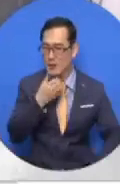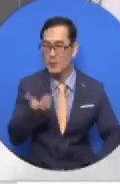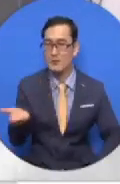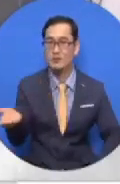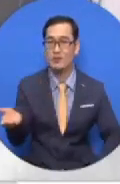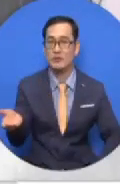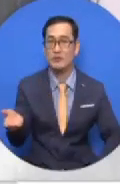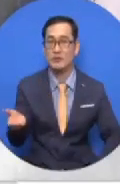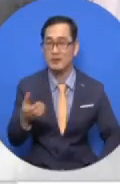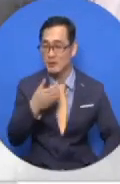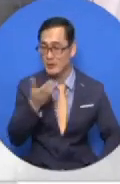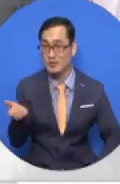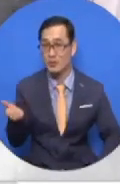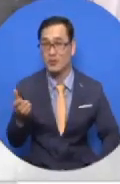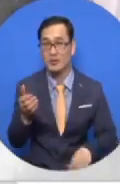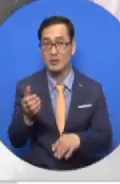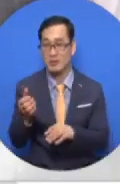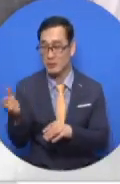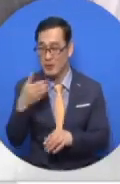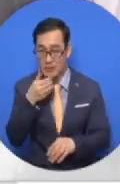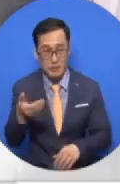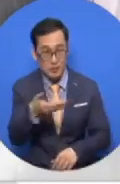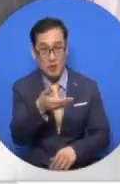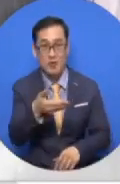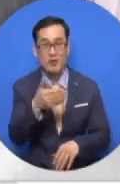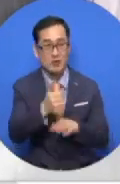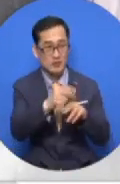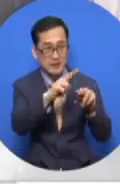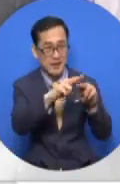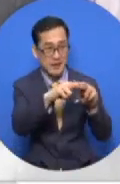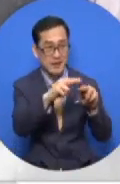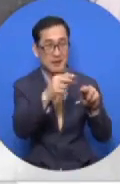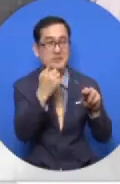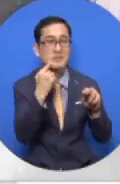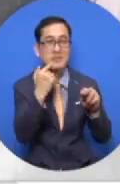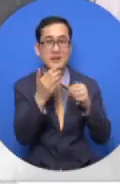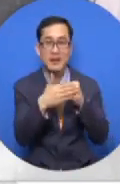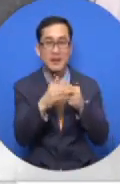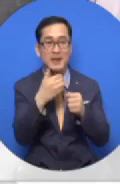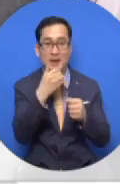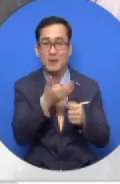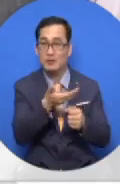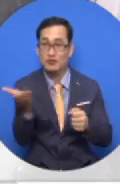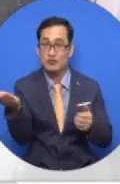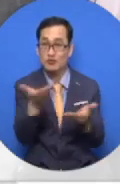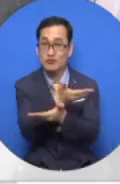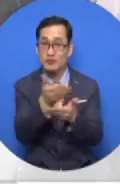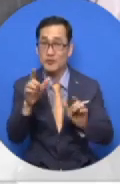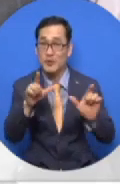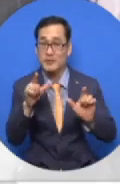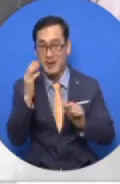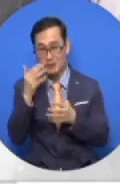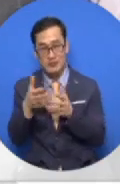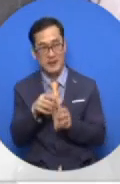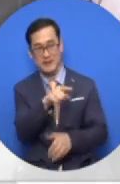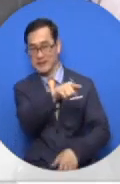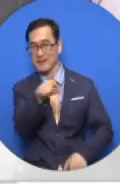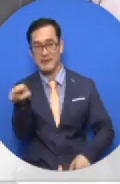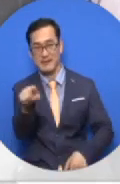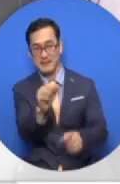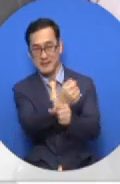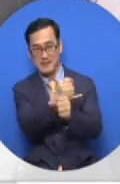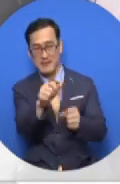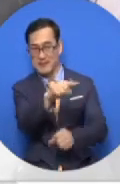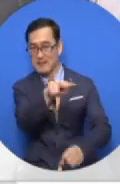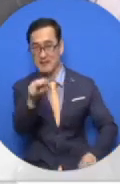있는 대목이지 않습니까? 이런 방식으로 정치를 야합한다라고 하는 한국당 등에 대한 비판이 있는데 그걸 정의당이 스스로 고백한 것 아니냐 이런